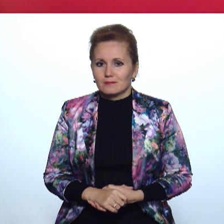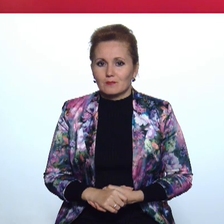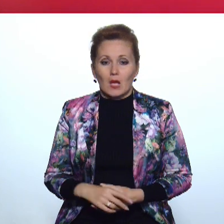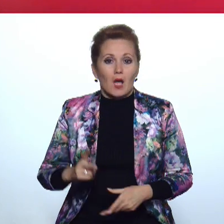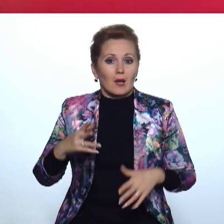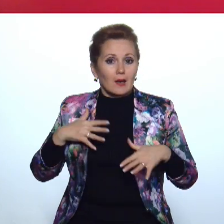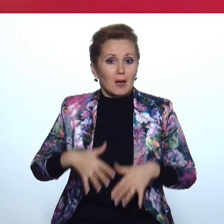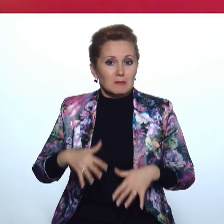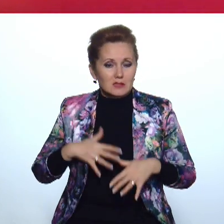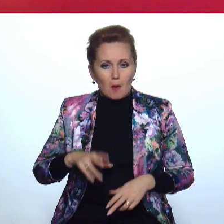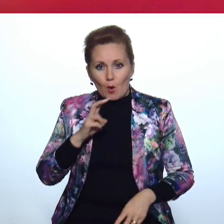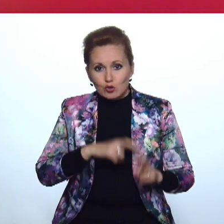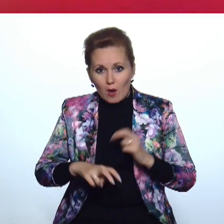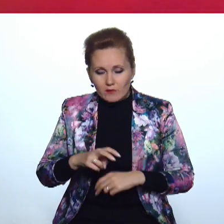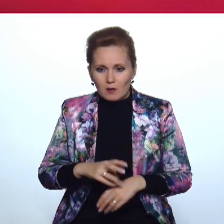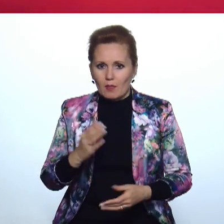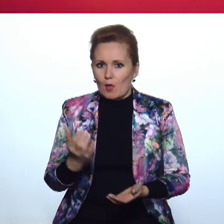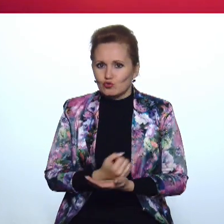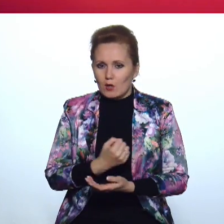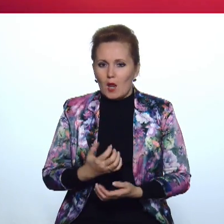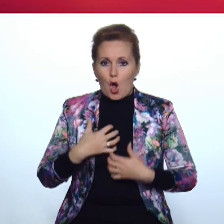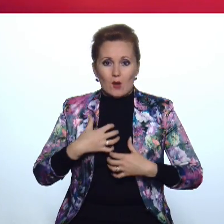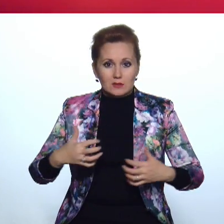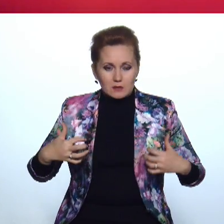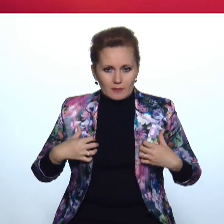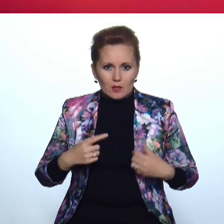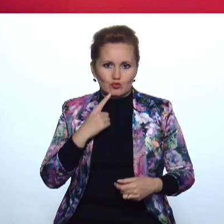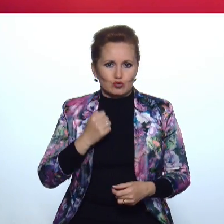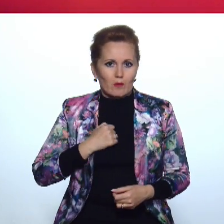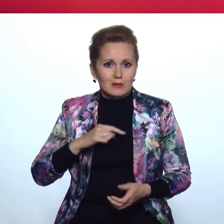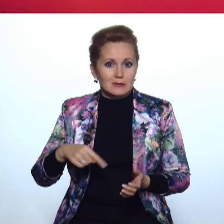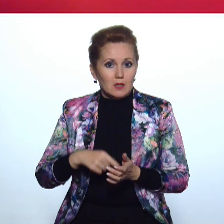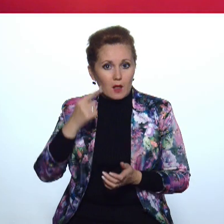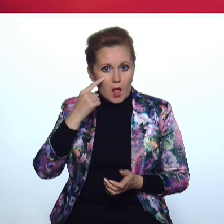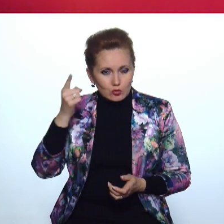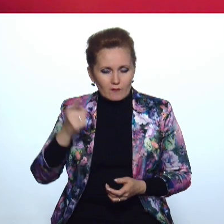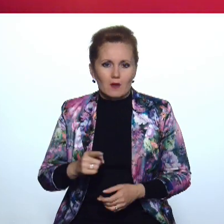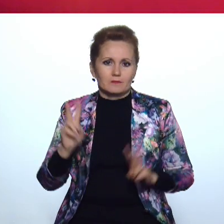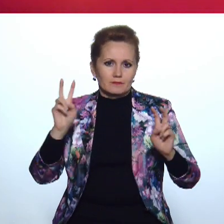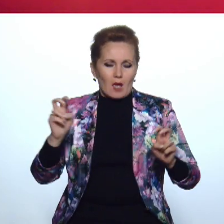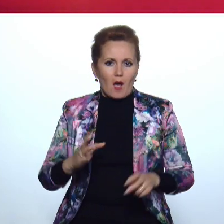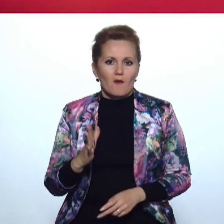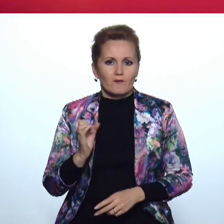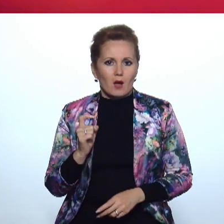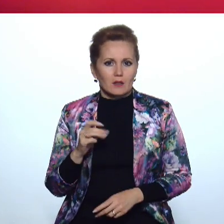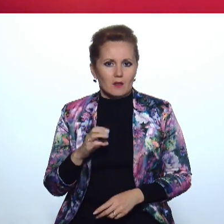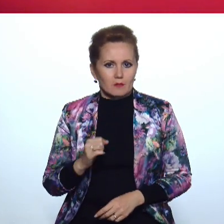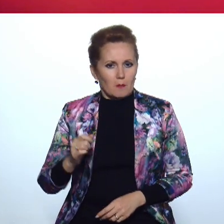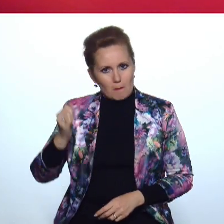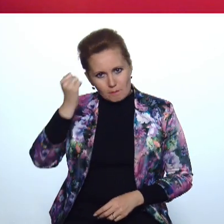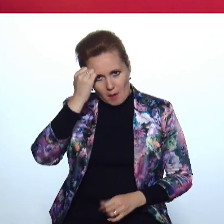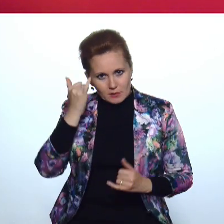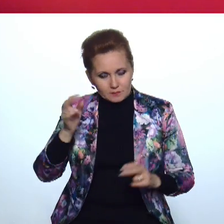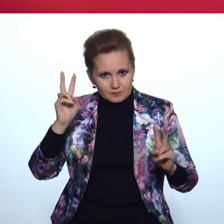Крымские поисковики нашли останки солдата из Глазова. Работы на полуострове идут в рамках проекта «Вахта памяти». Накануне поисковый отряд